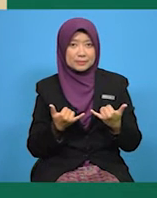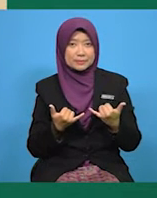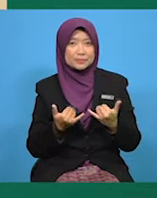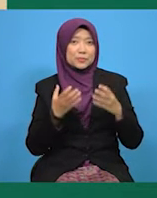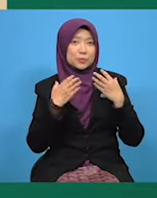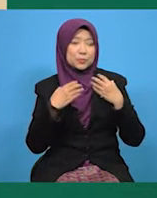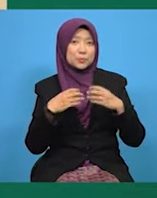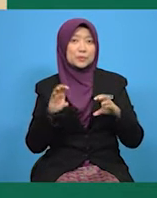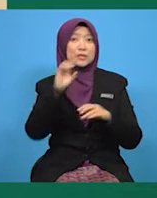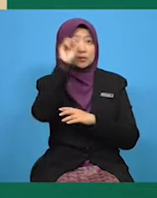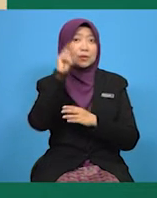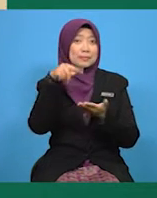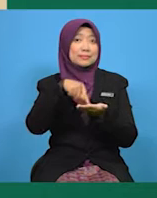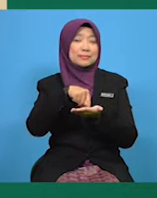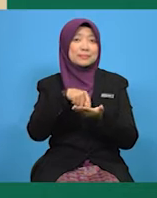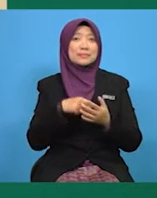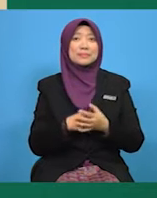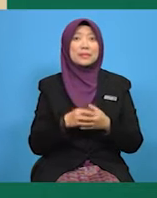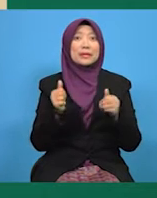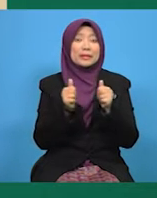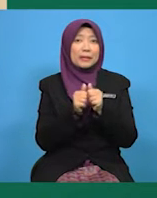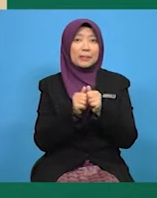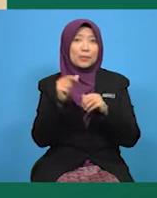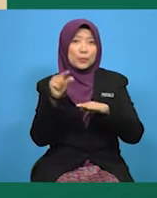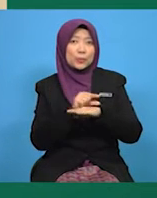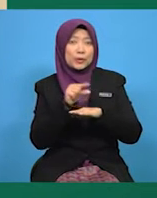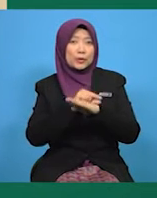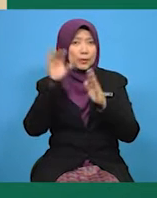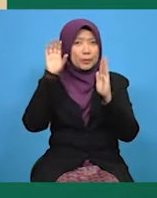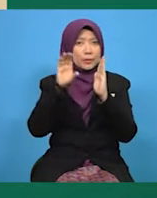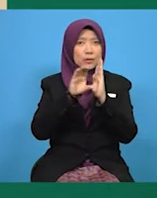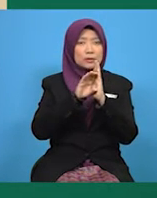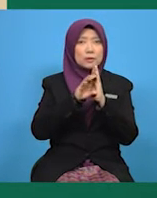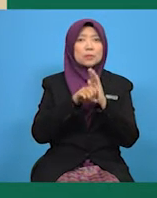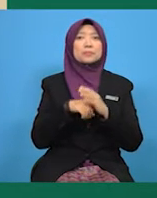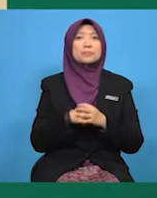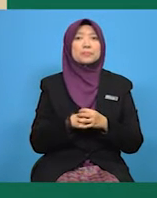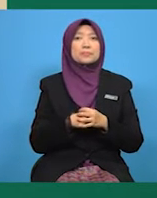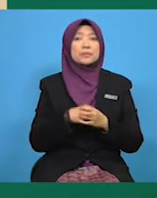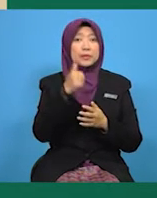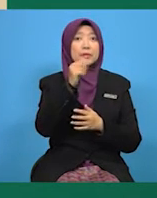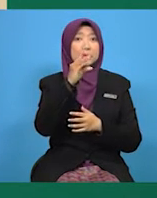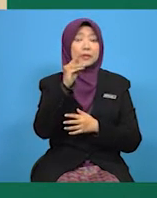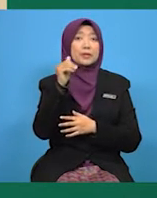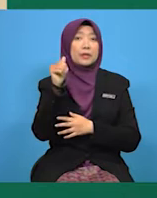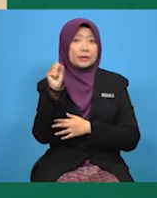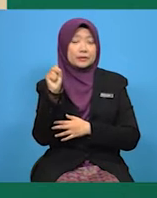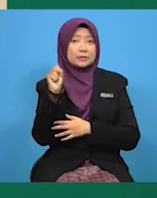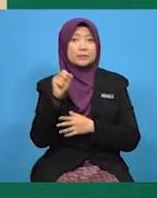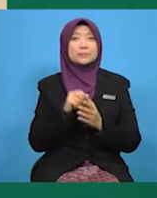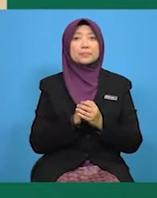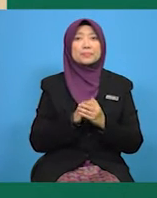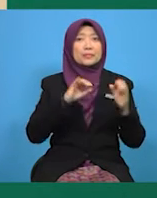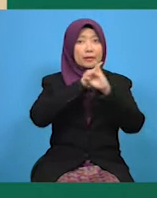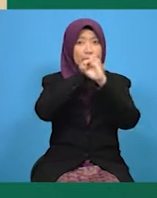Sekarang, cuba pula soalan ini. Dengan menggunakan gambar rajah permintaan agregat dan penawaran